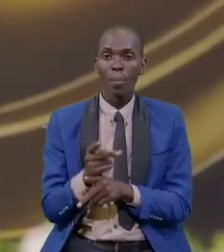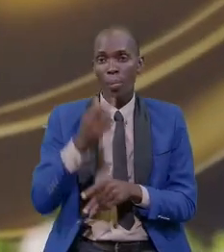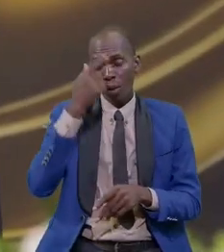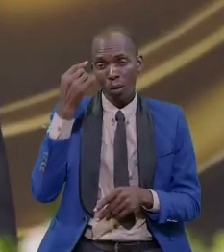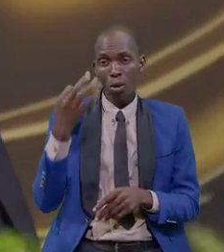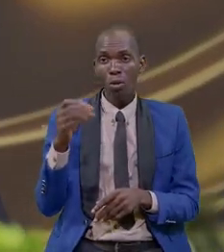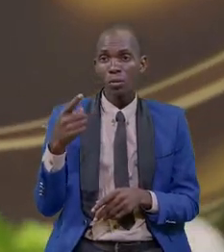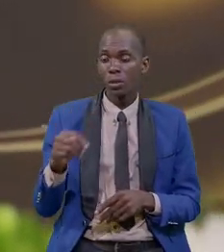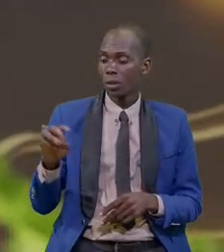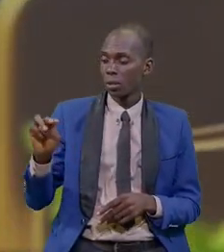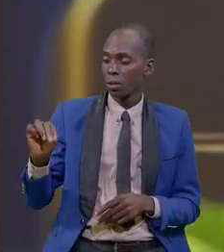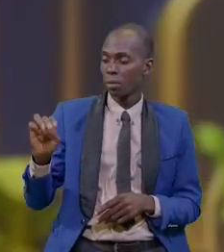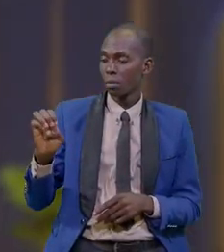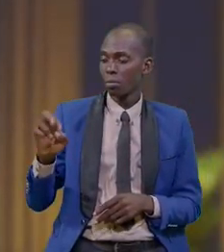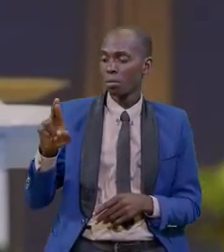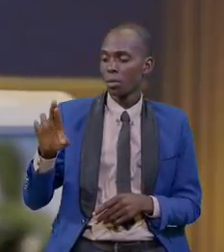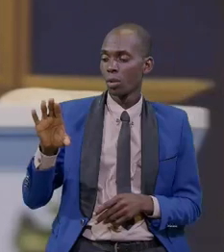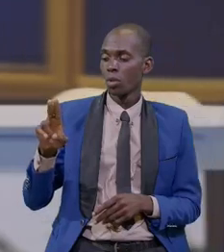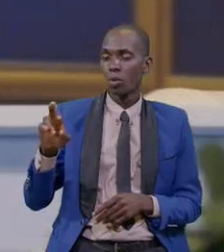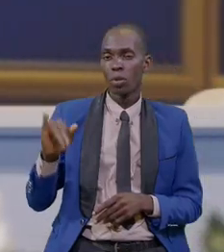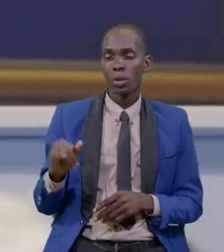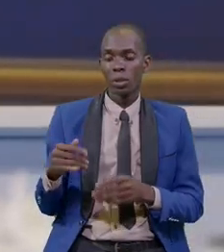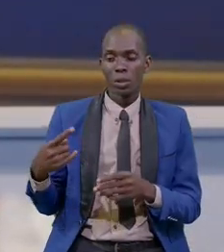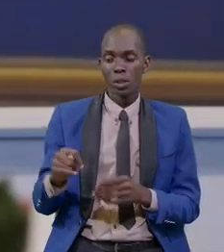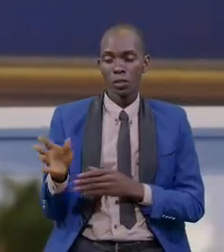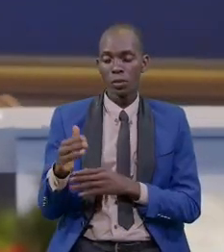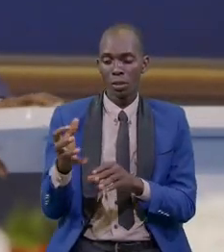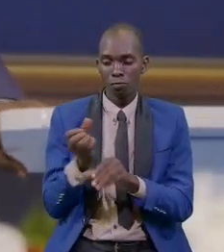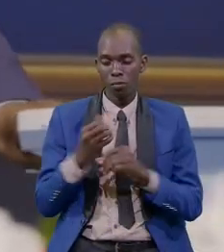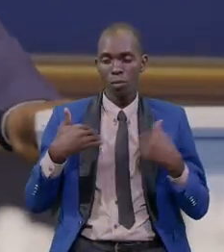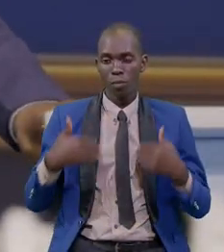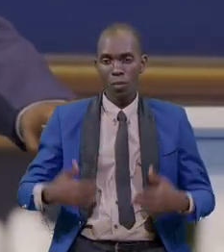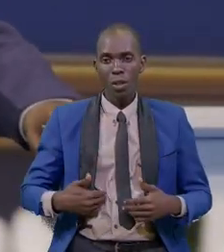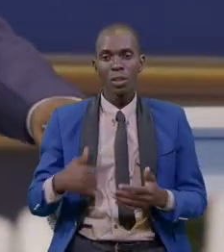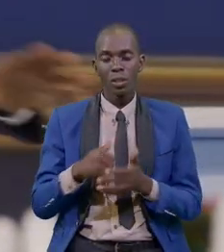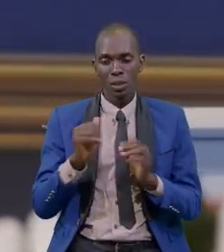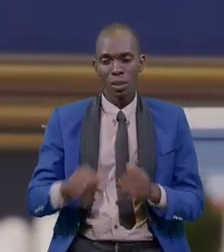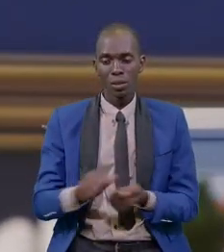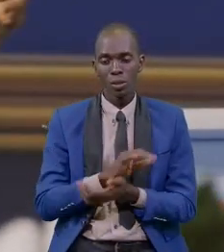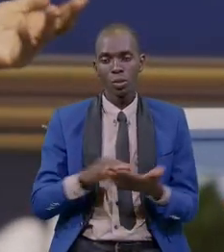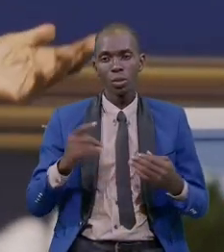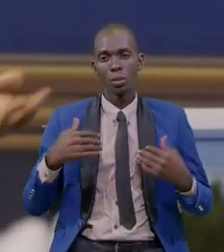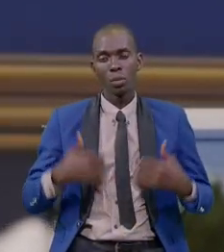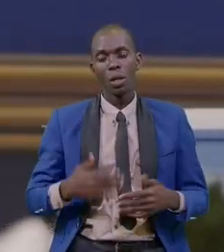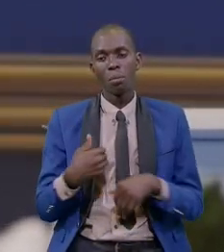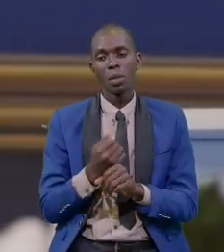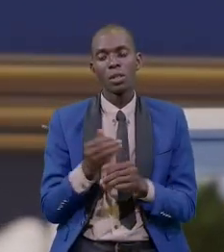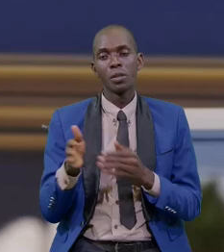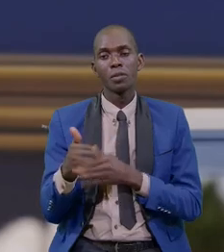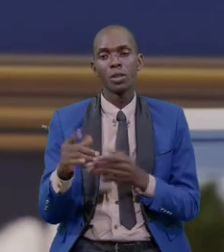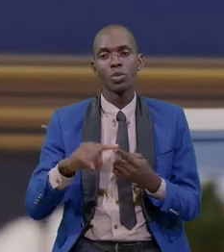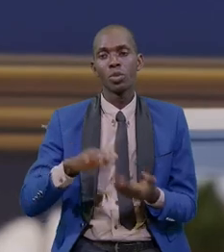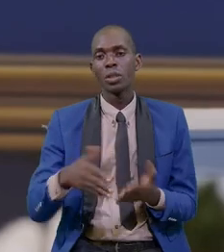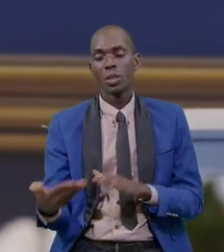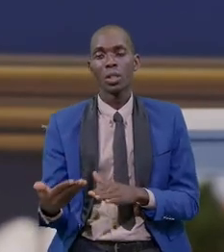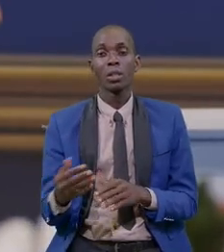jeter ce qui a été jeté dans la rivière qui va endommager la santé des poissons et les poissons vont mourir de